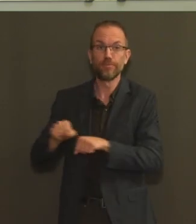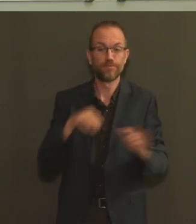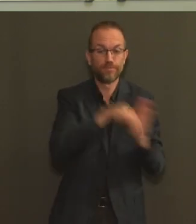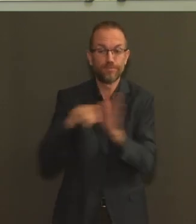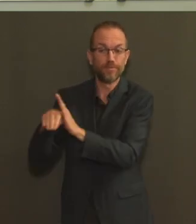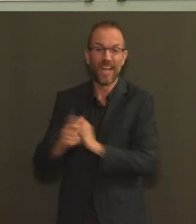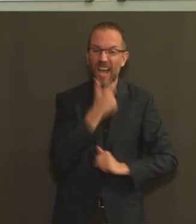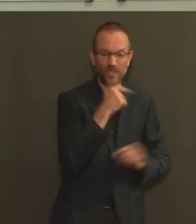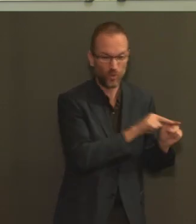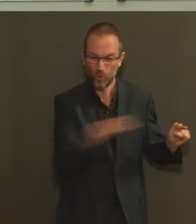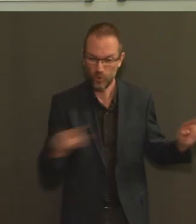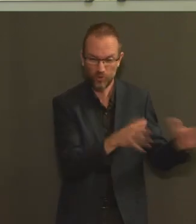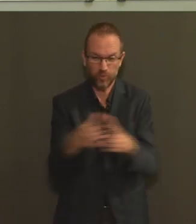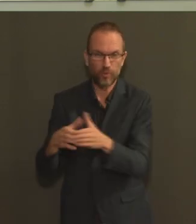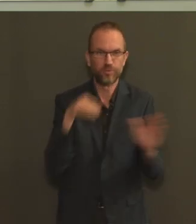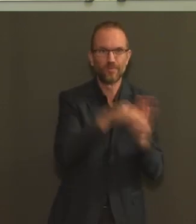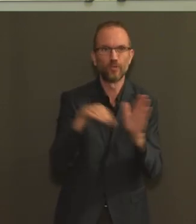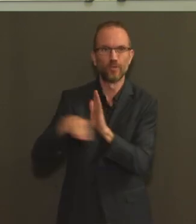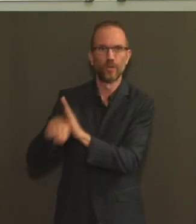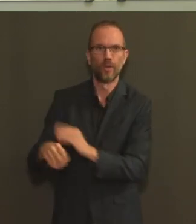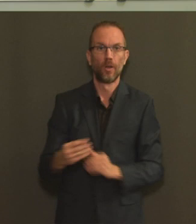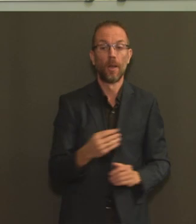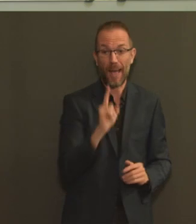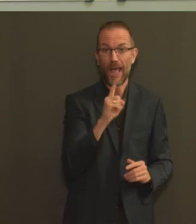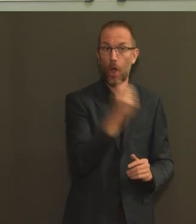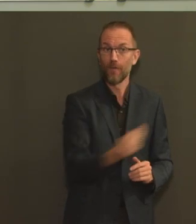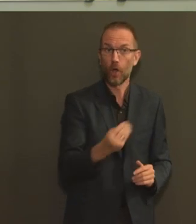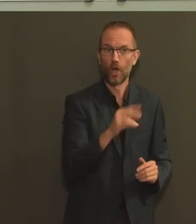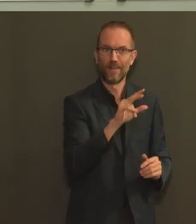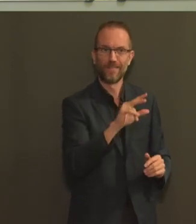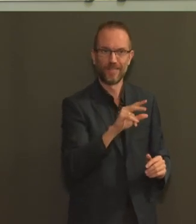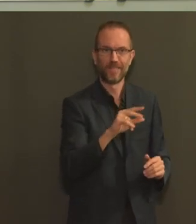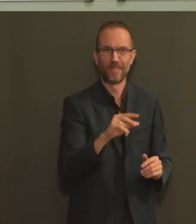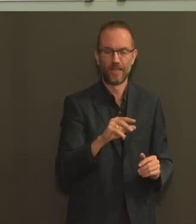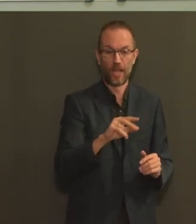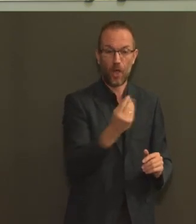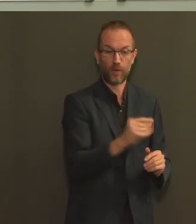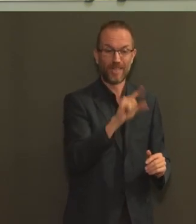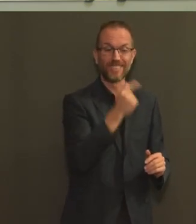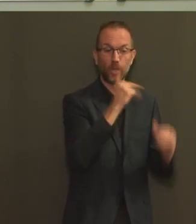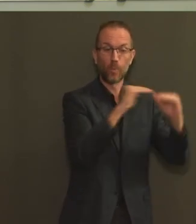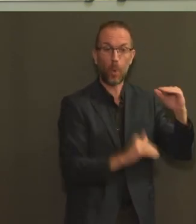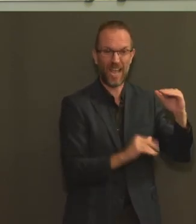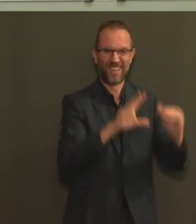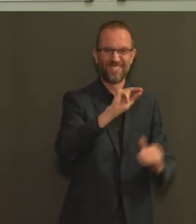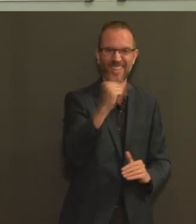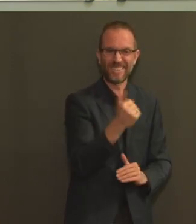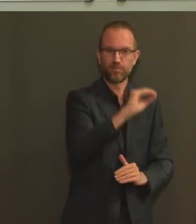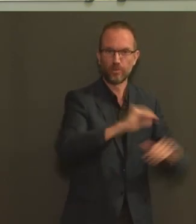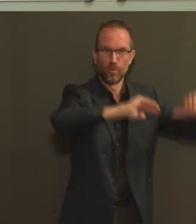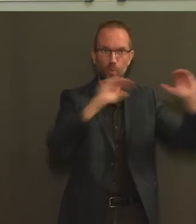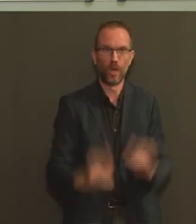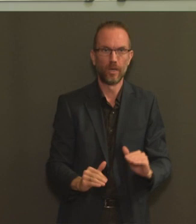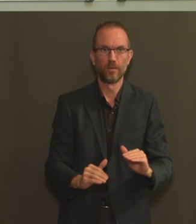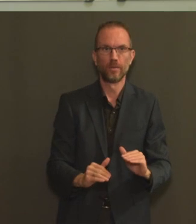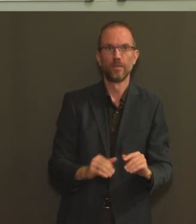26%. On continue à avoir une majorité des contaminations qui se passent dans la tranche entre 20 et 60 ans, la tranche des